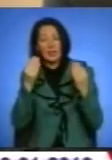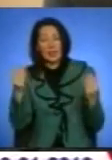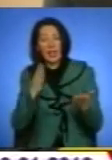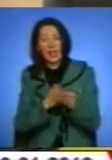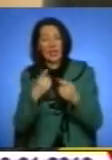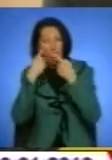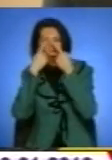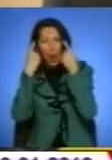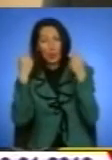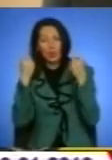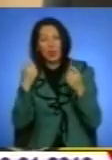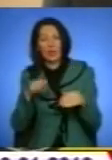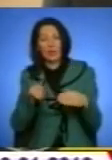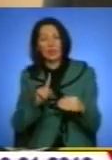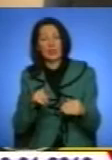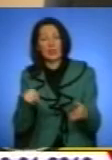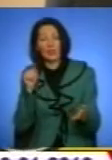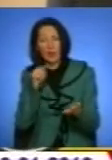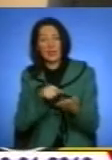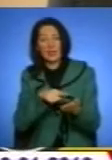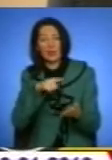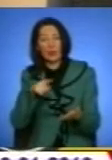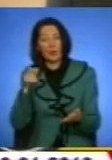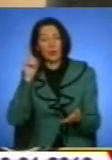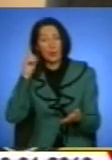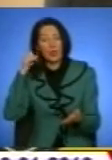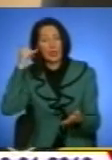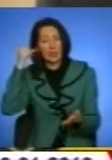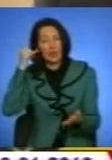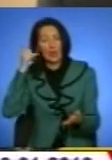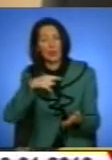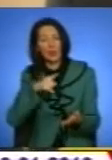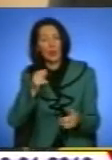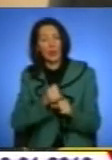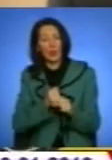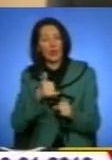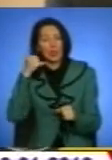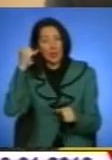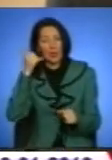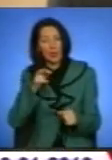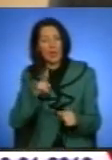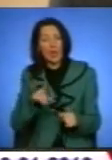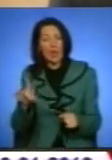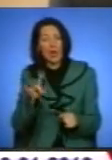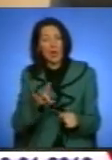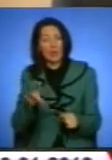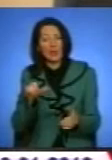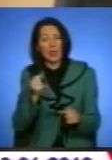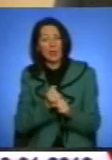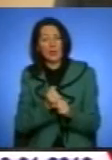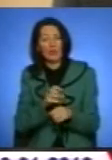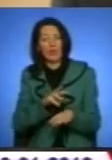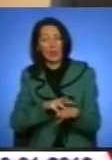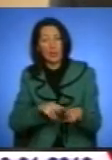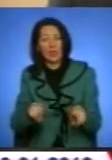оголошення з вказанням номерів мобільних телефонів і номерів робочих телефонів як районних працівників